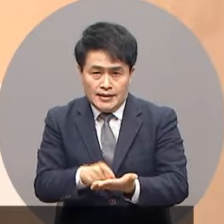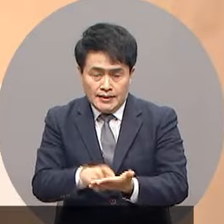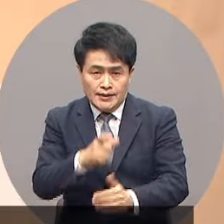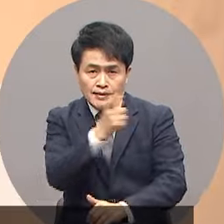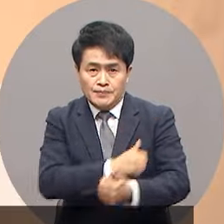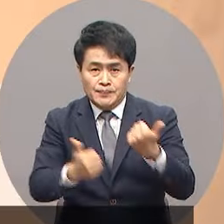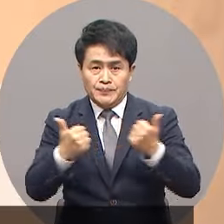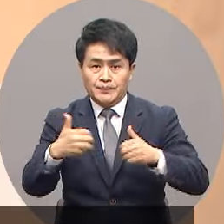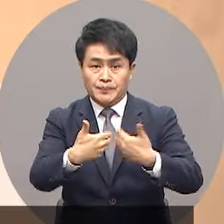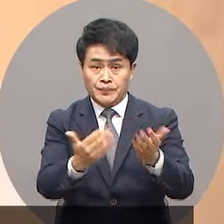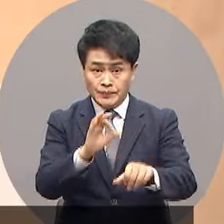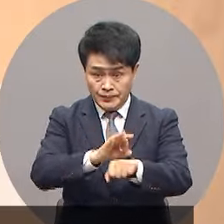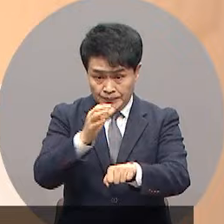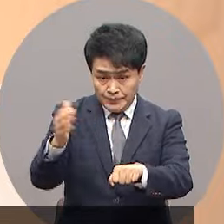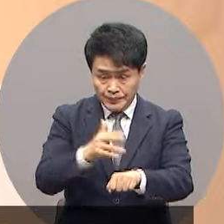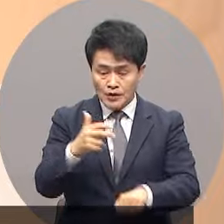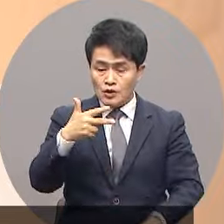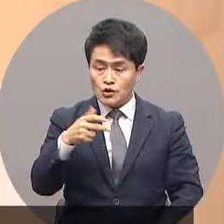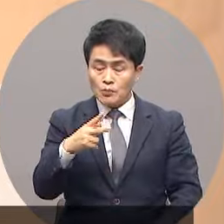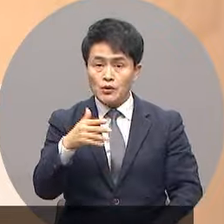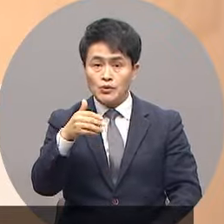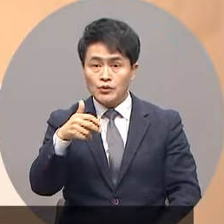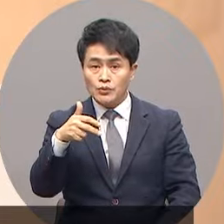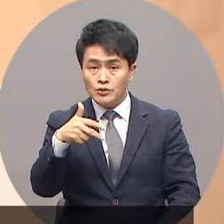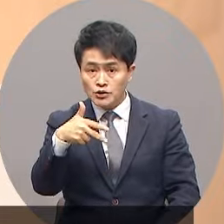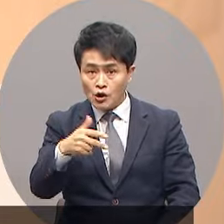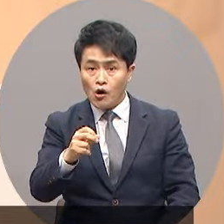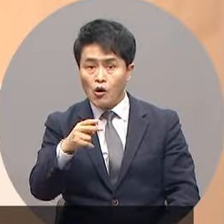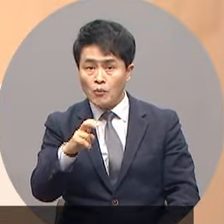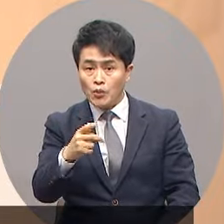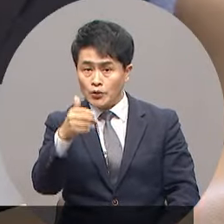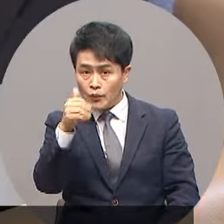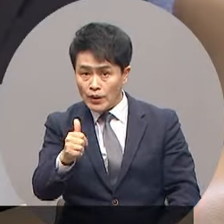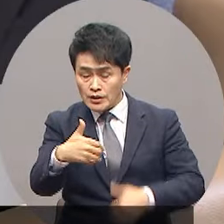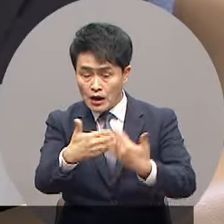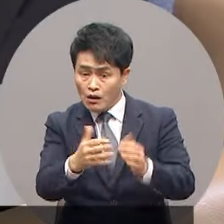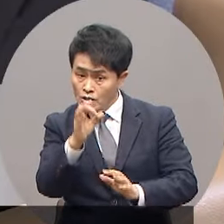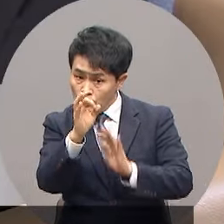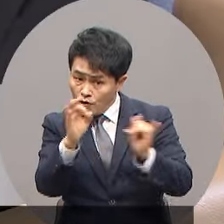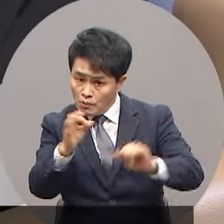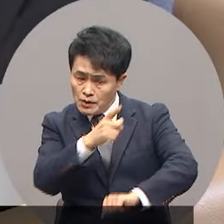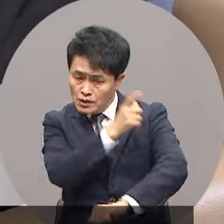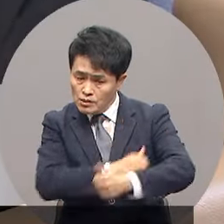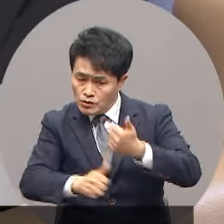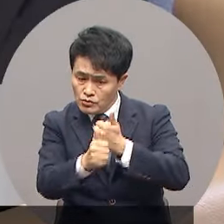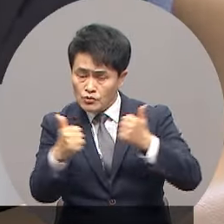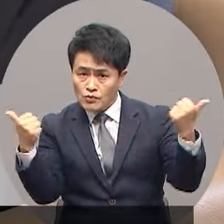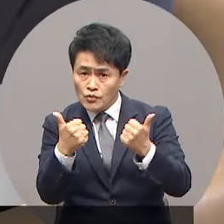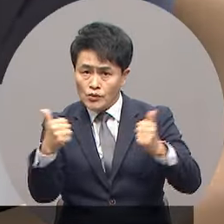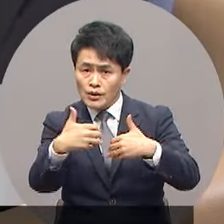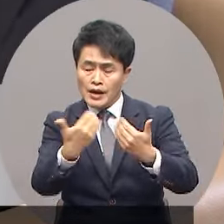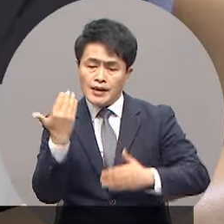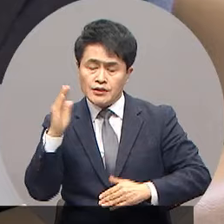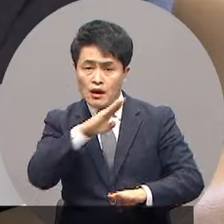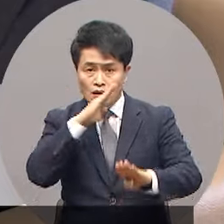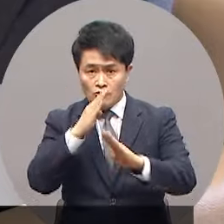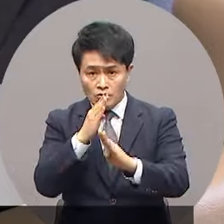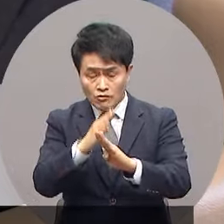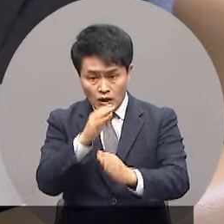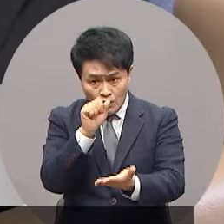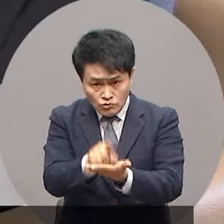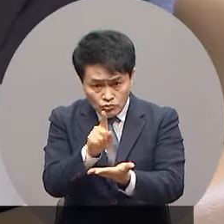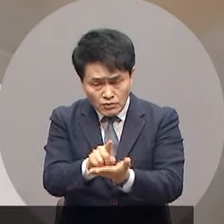10시부터 정문규 회장을 비롯한 10명의 주요 임원진이 참석한 가운데 최근 국가 대표팀 사안과